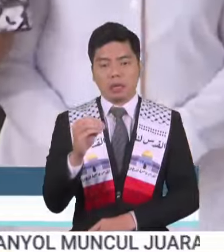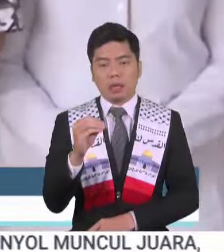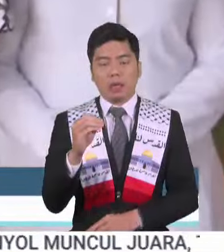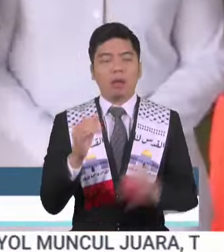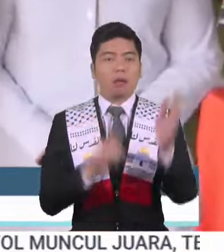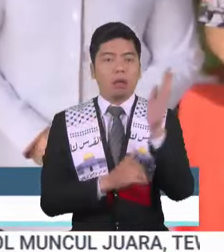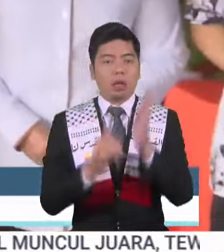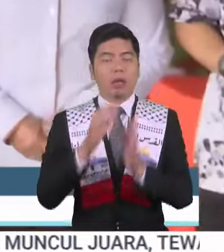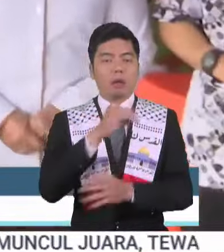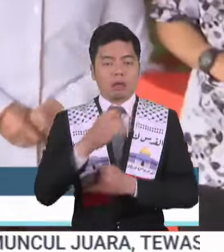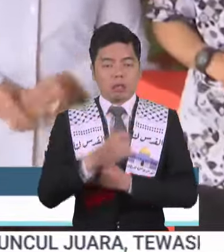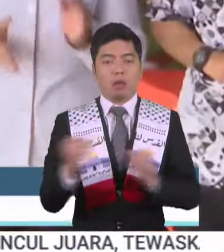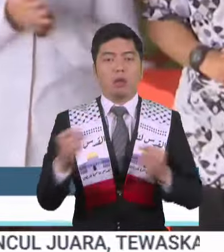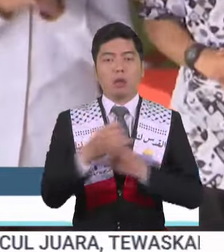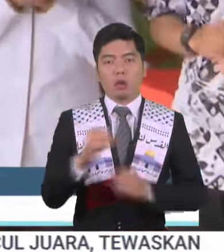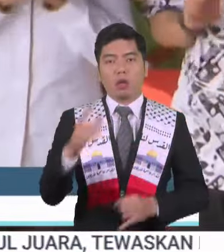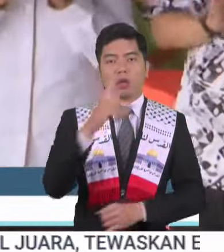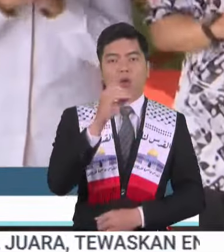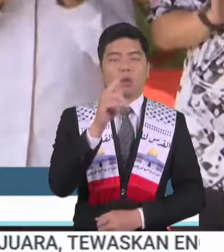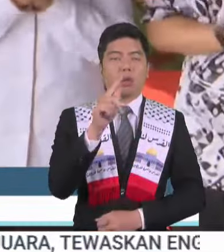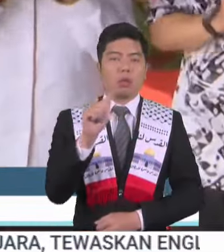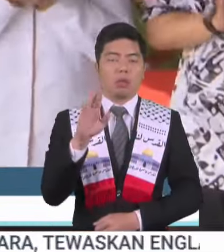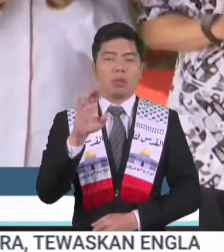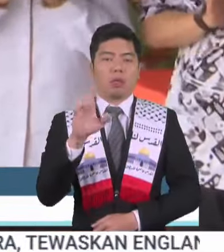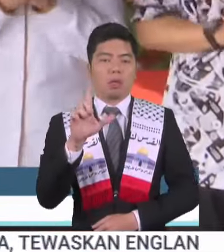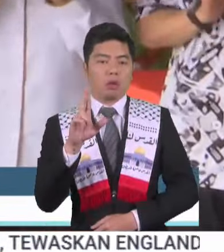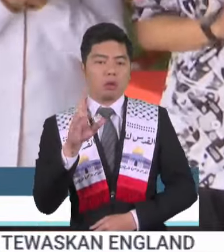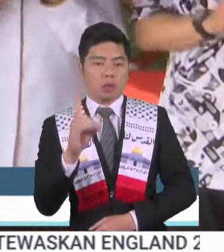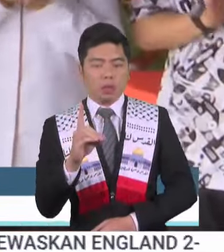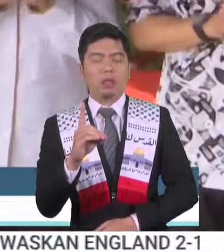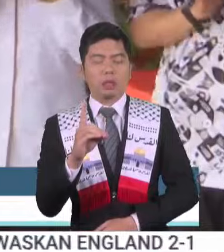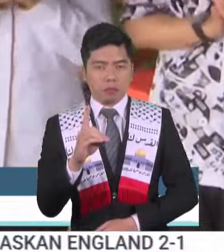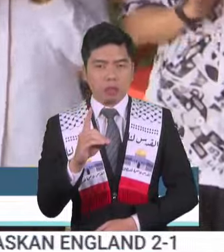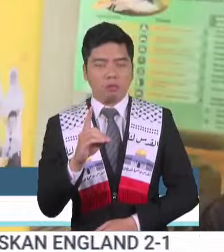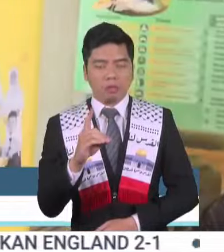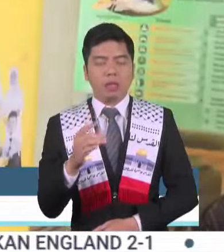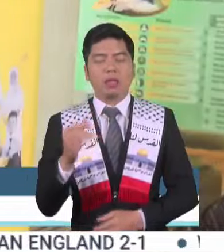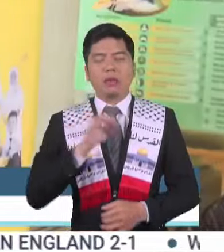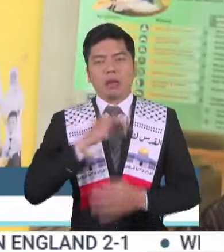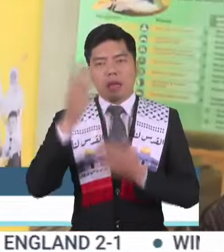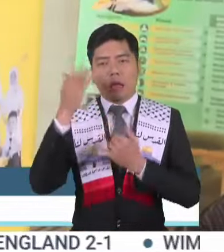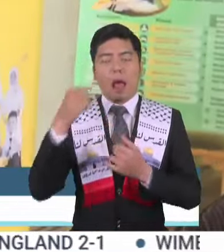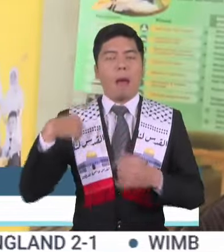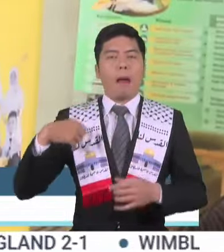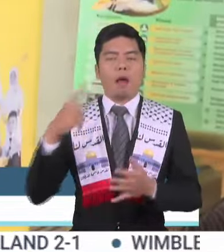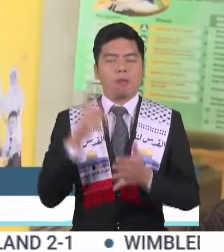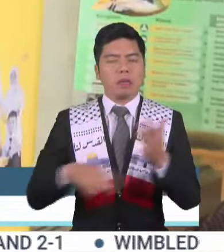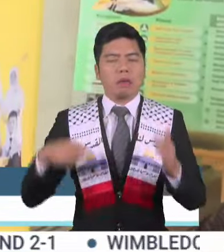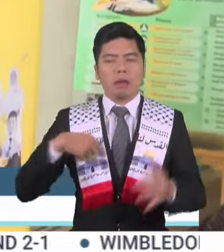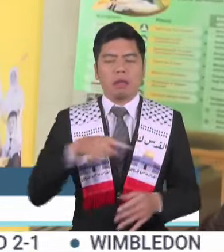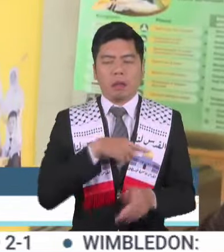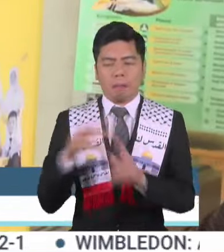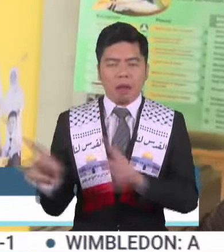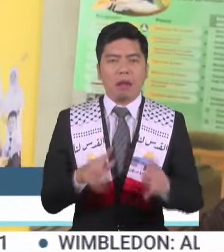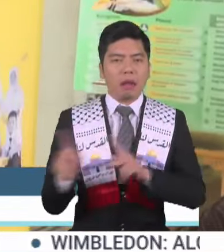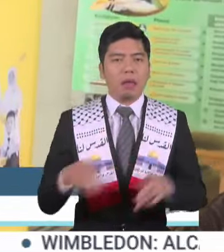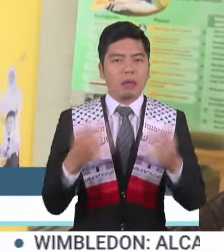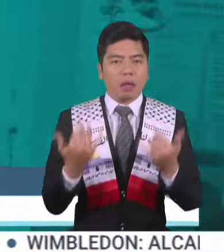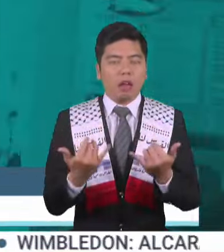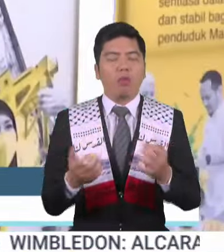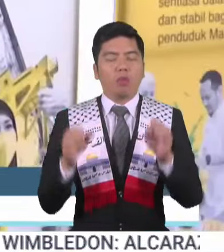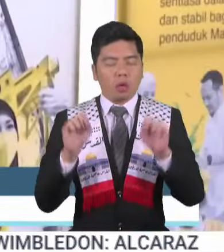dan jabatan-jabatan di Kota Belud. Jadi saya mohon apa yang kami rancangkan akan mencapai satu kejayaan yang amat